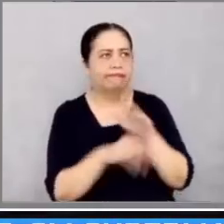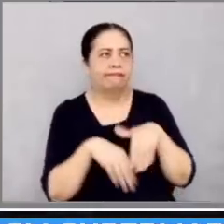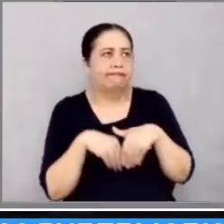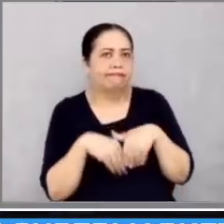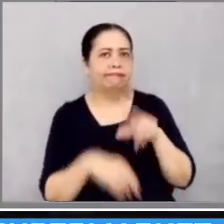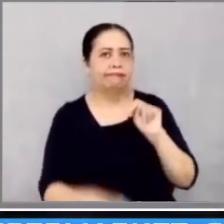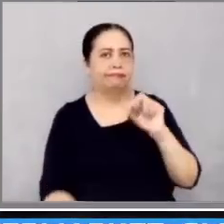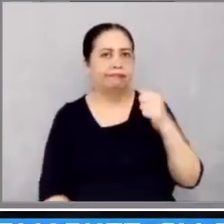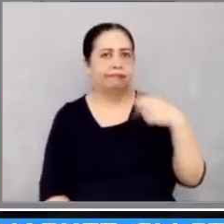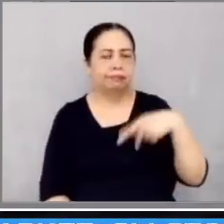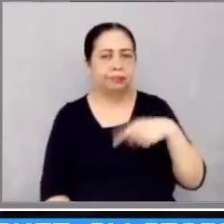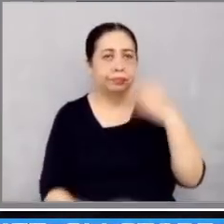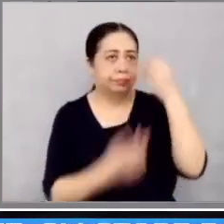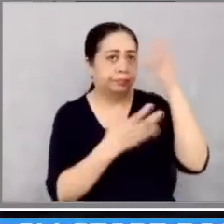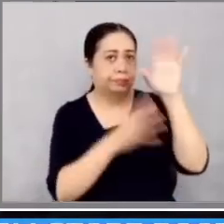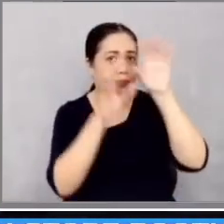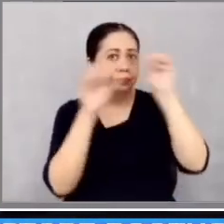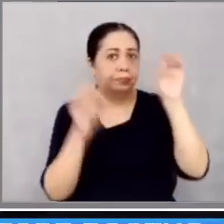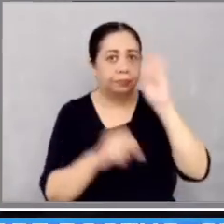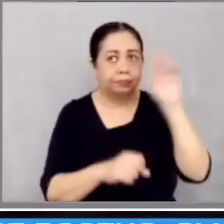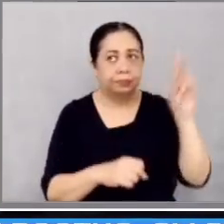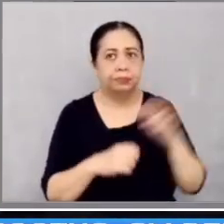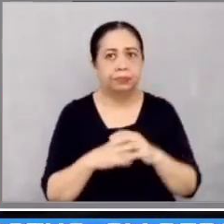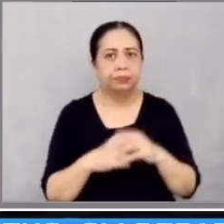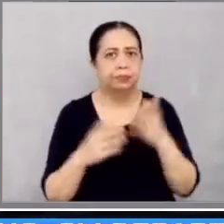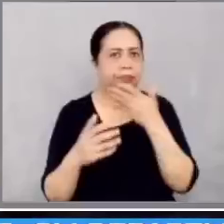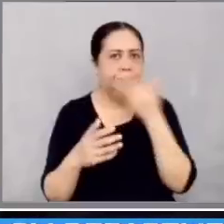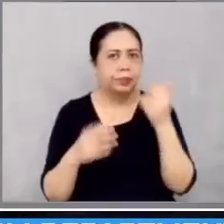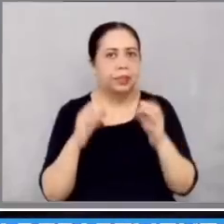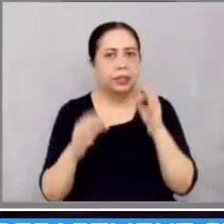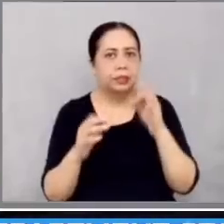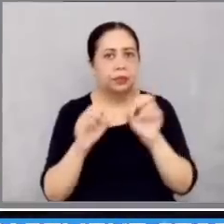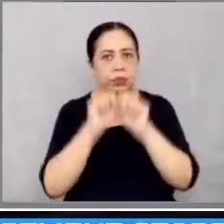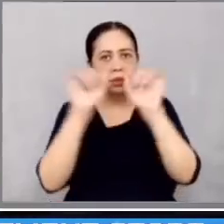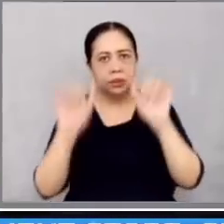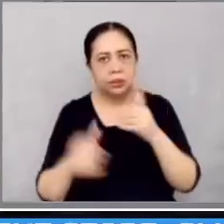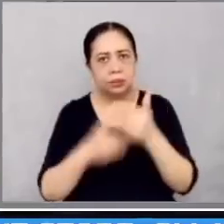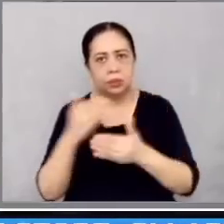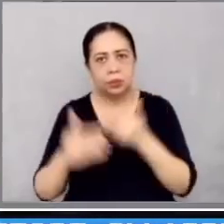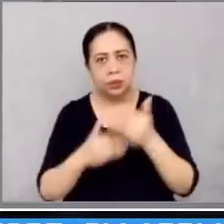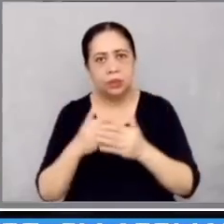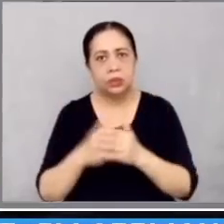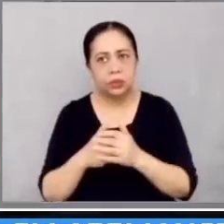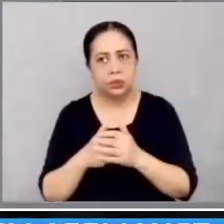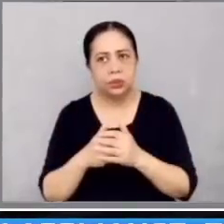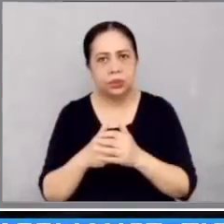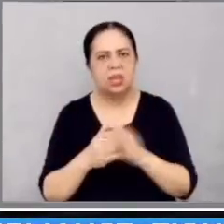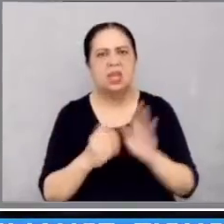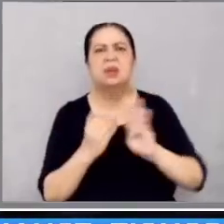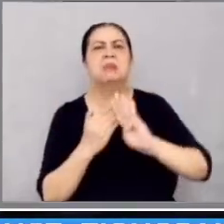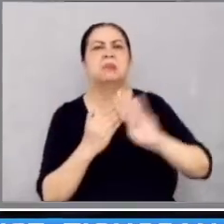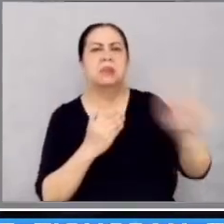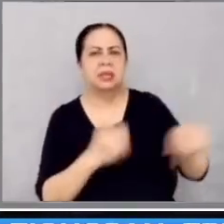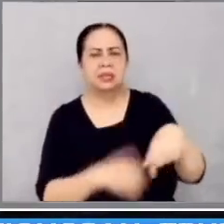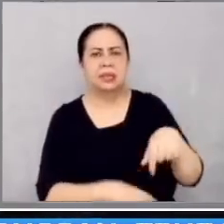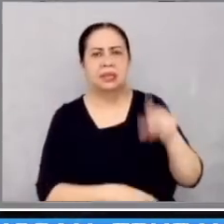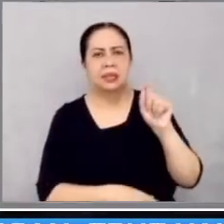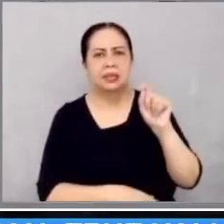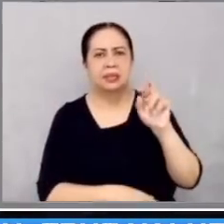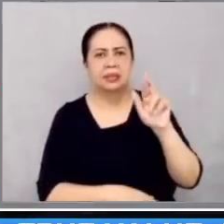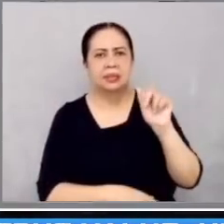the president na mas maganda kung yung systems operations ibalik na lang sa Transco